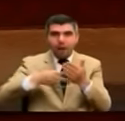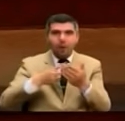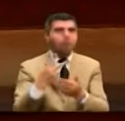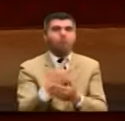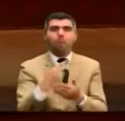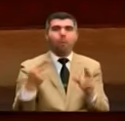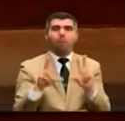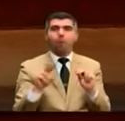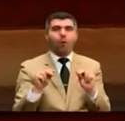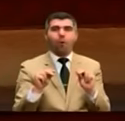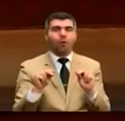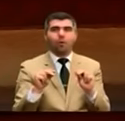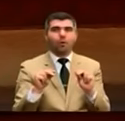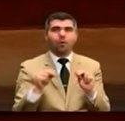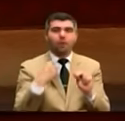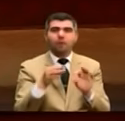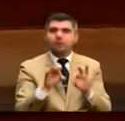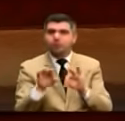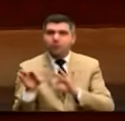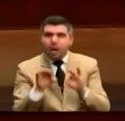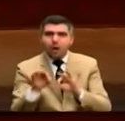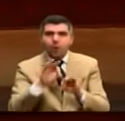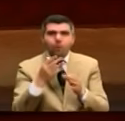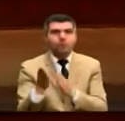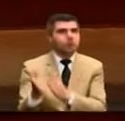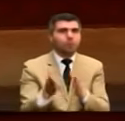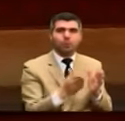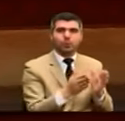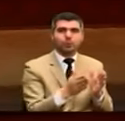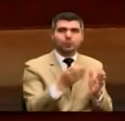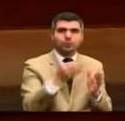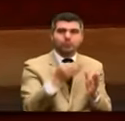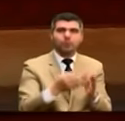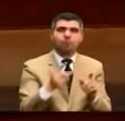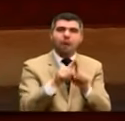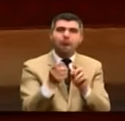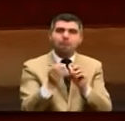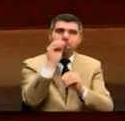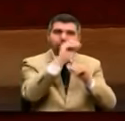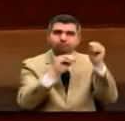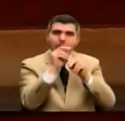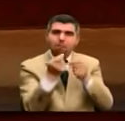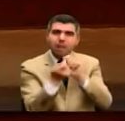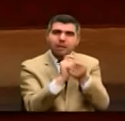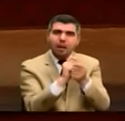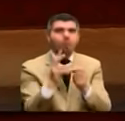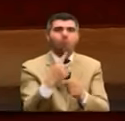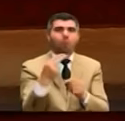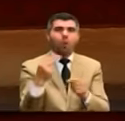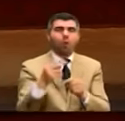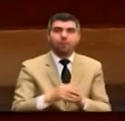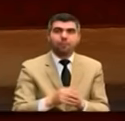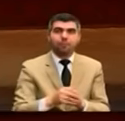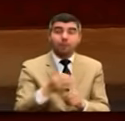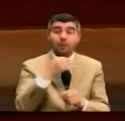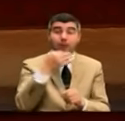أن يغير يعني معالم المعطيات اللي هي كاينة في المحافظة العقارية. أيضا تدخل